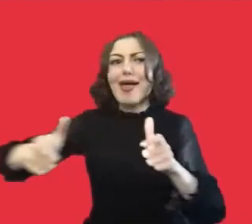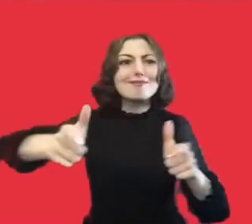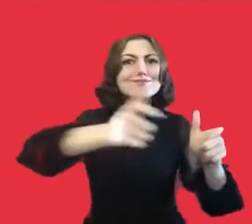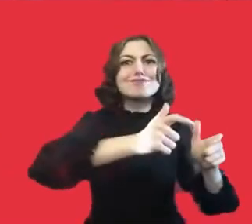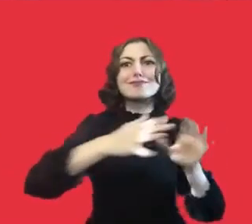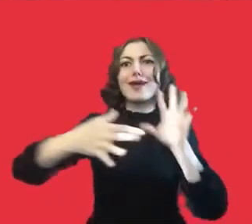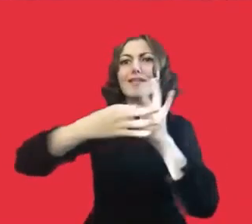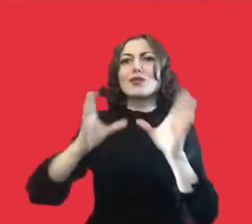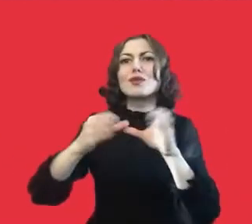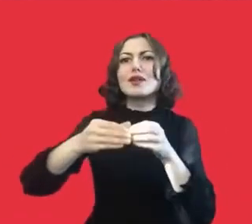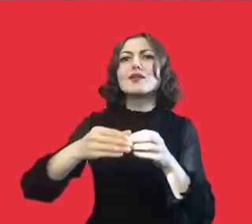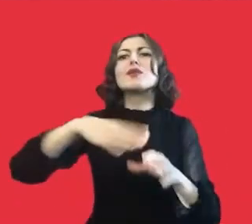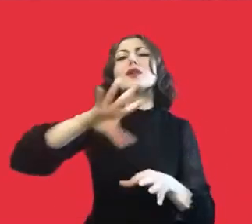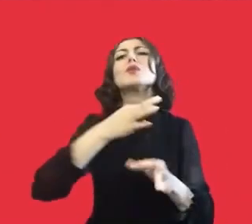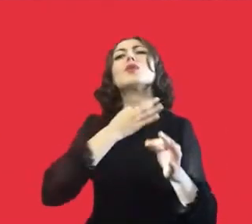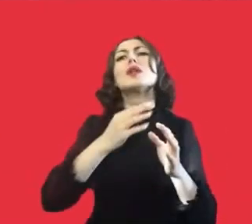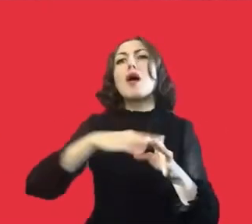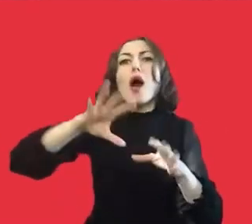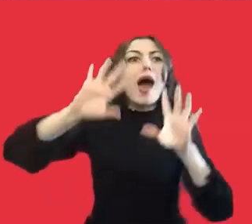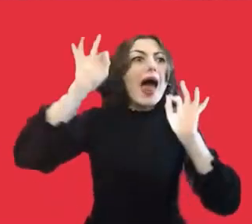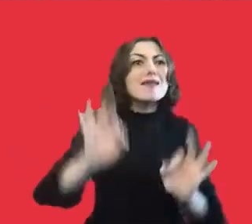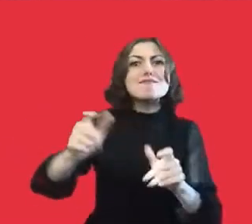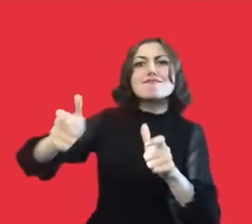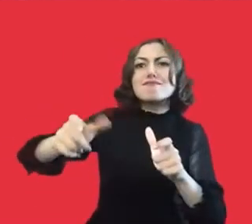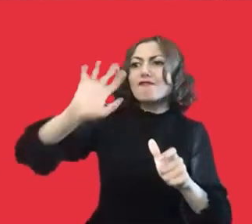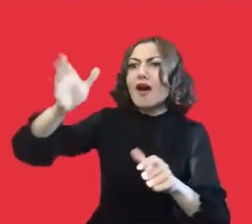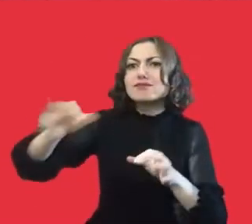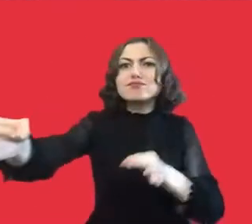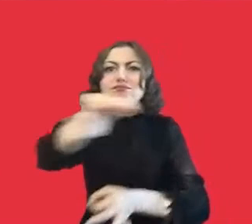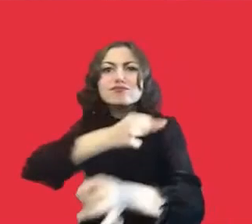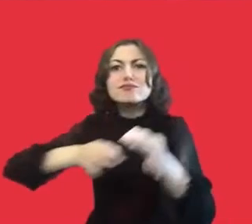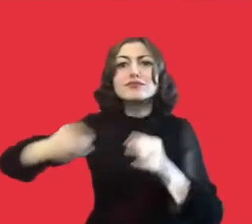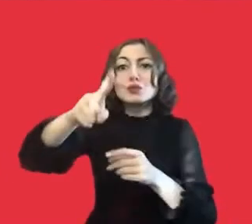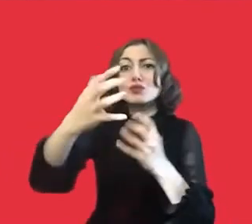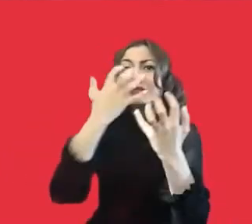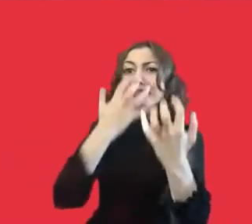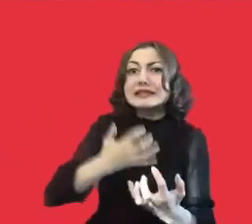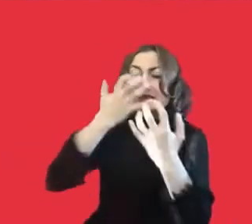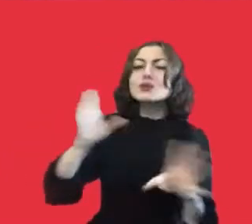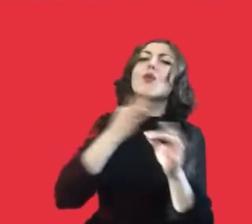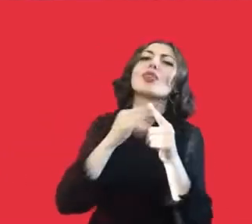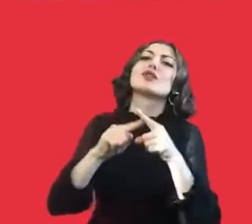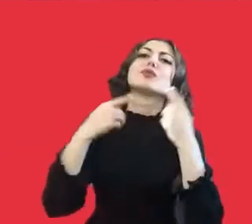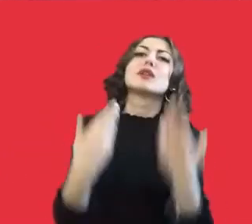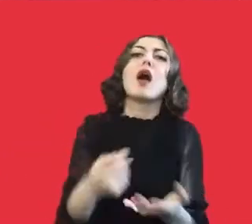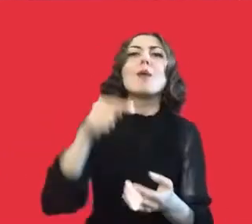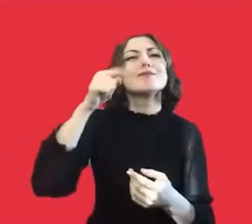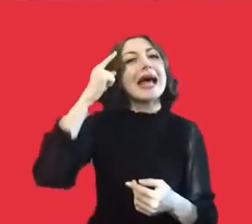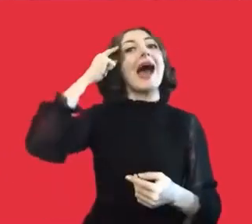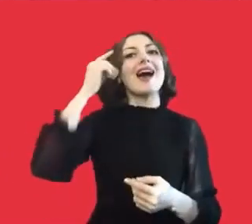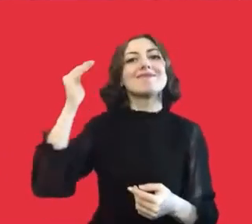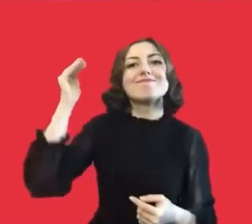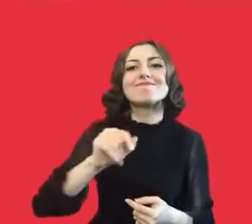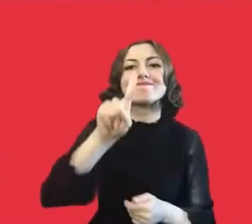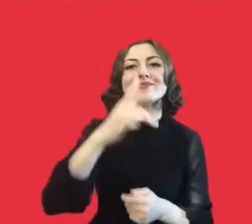çözüm ortaklarımız olarak gördüğüm her bir organizasyonun bu katkısı için teşekkür ediyorum. Bu arada gönüllülük faaliyetlerini